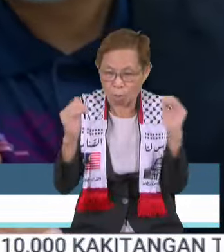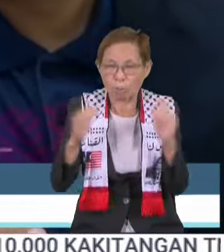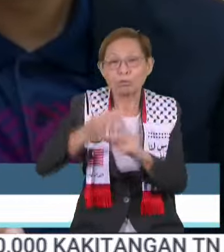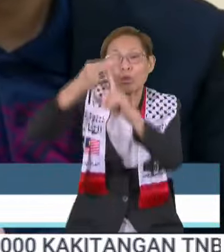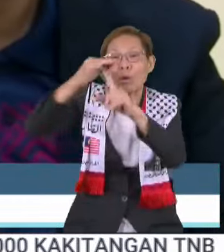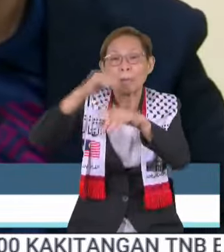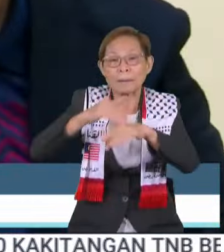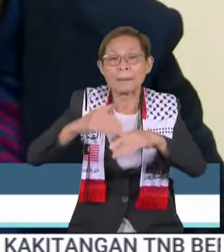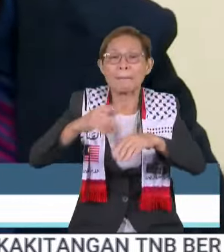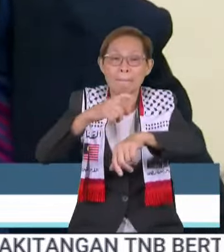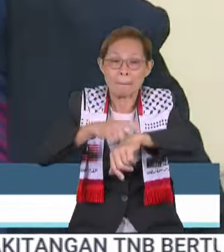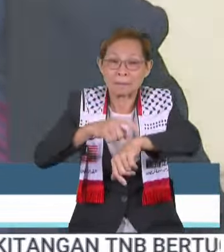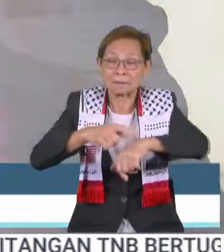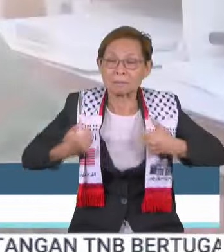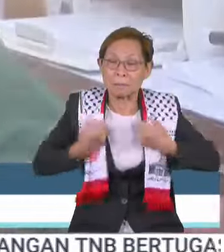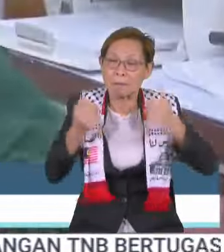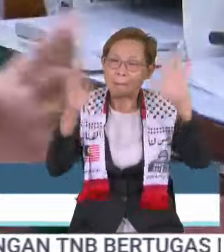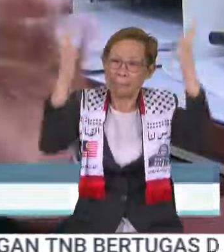perayaan.